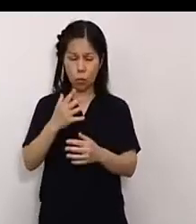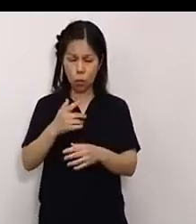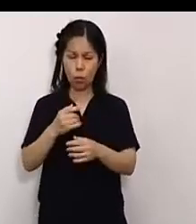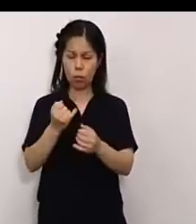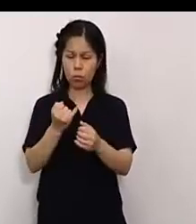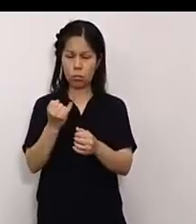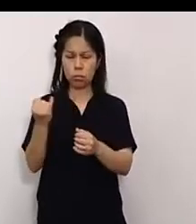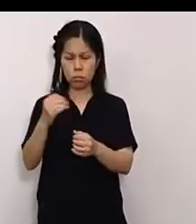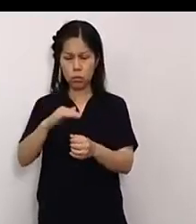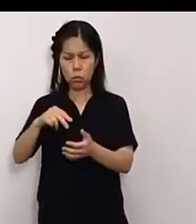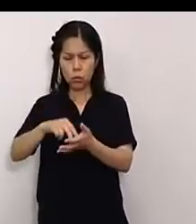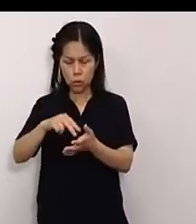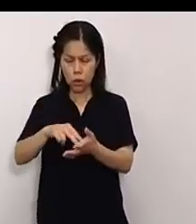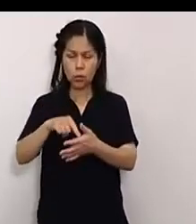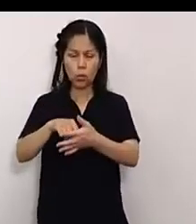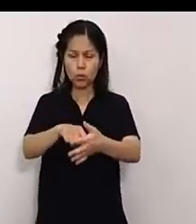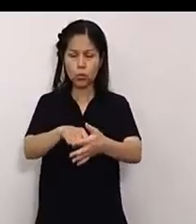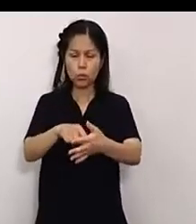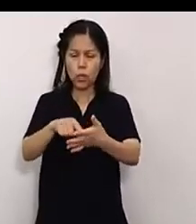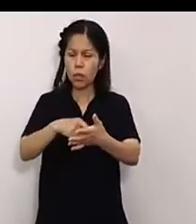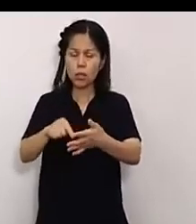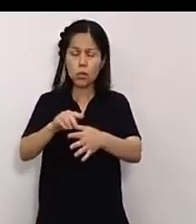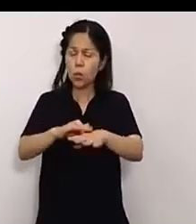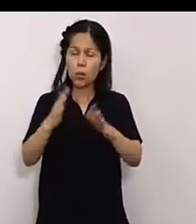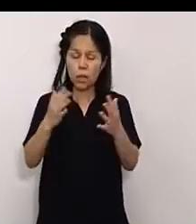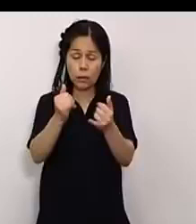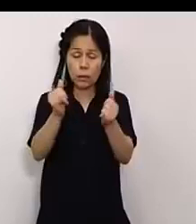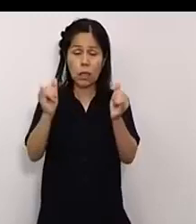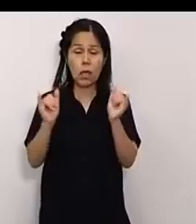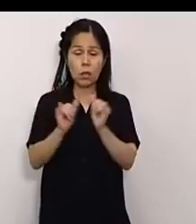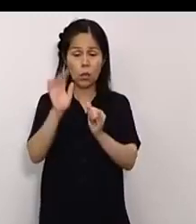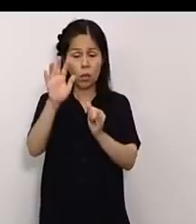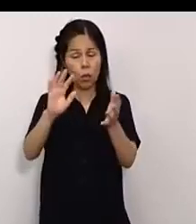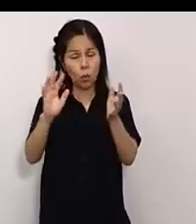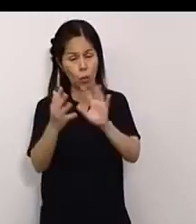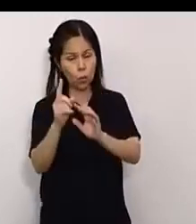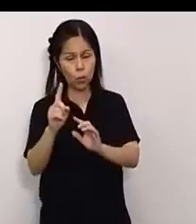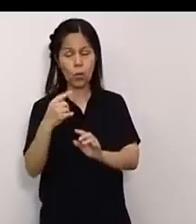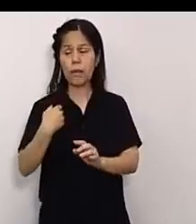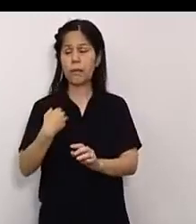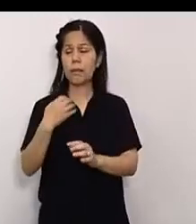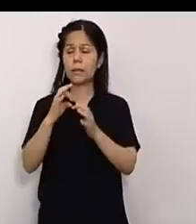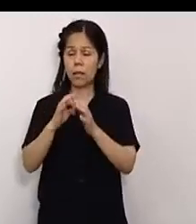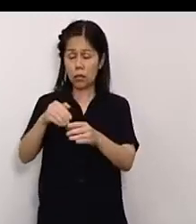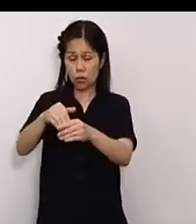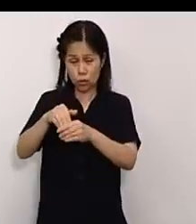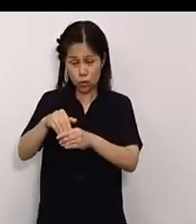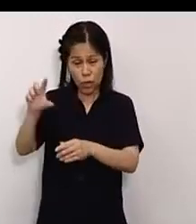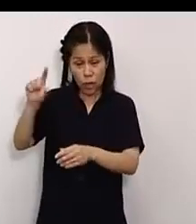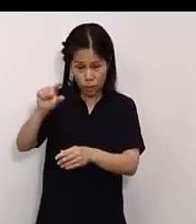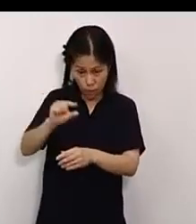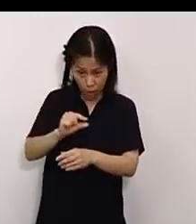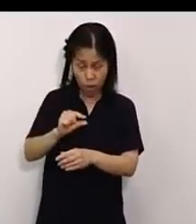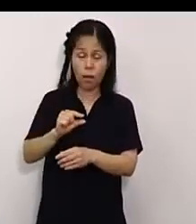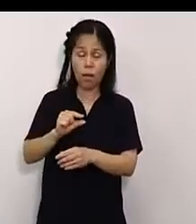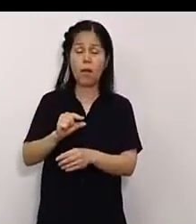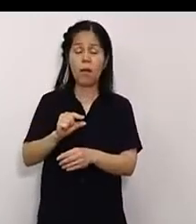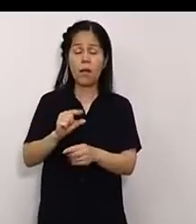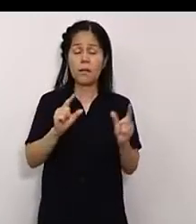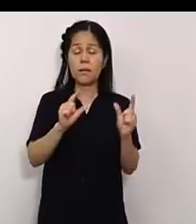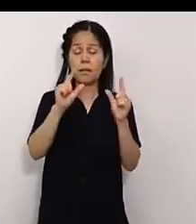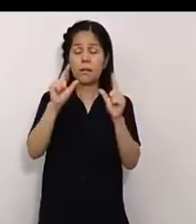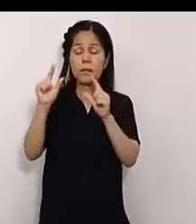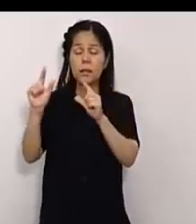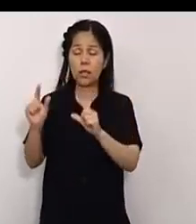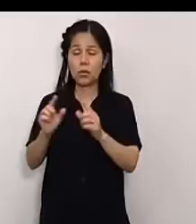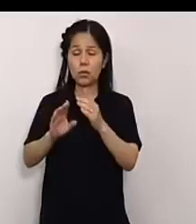ないことなんですよね。もうこの社会自体がこれからどうなっていくかわからない、収入も減っていて、そして生活